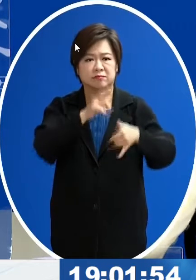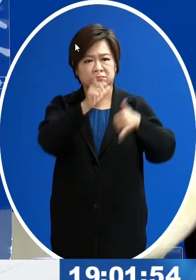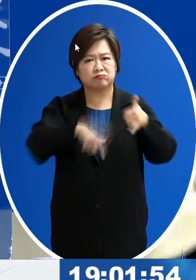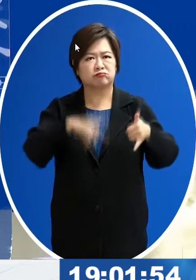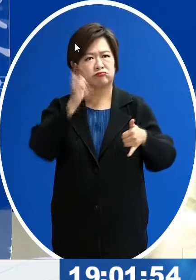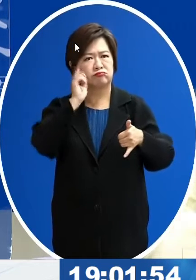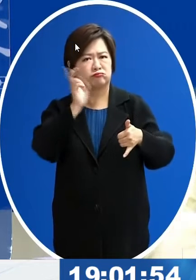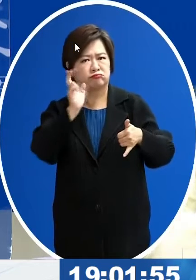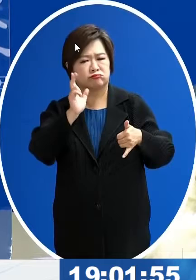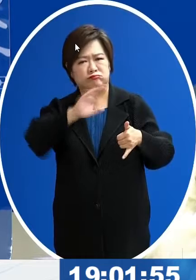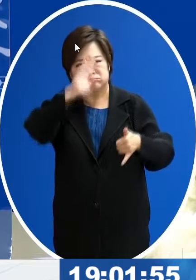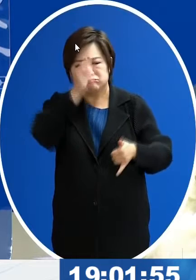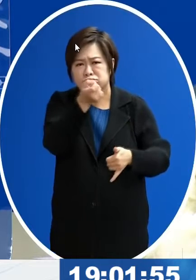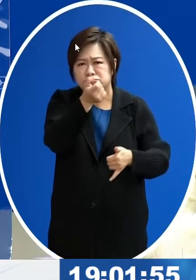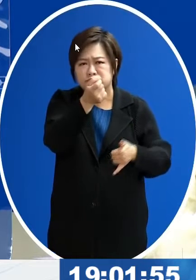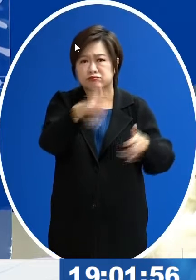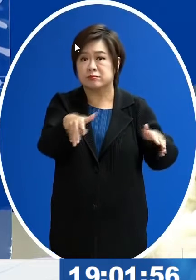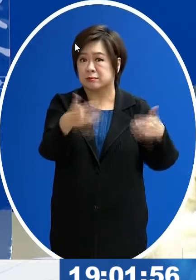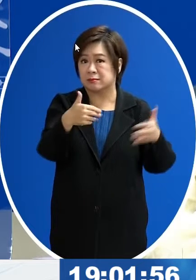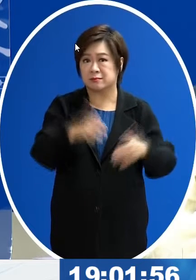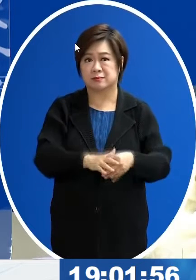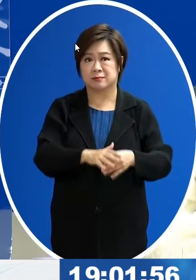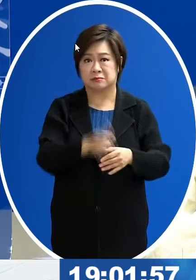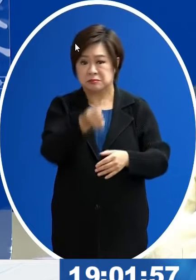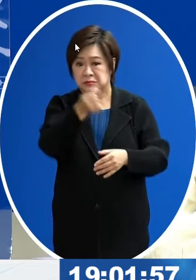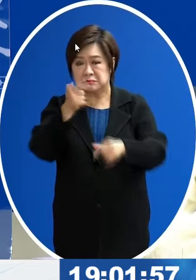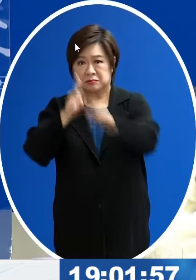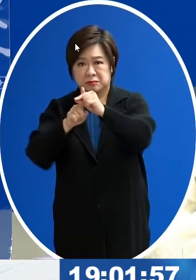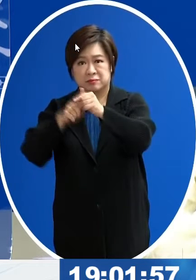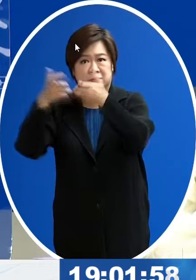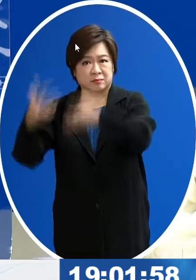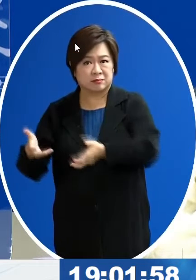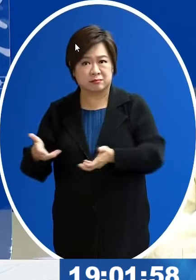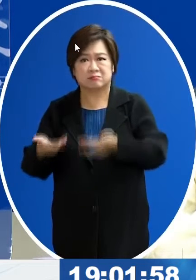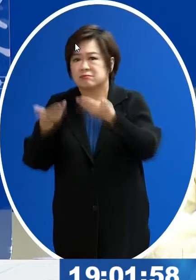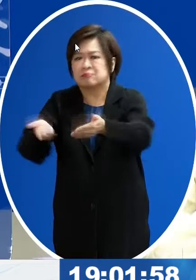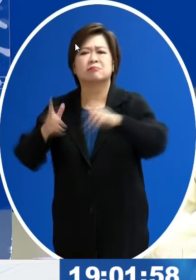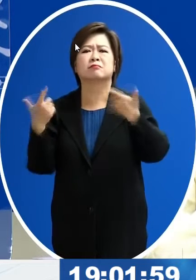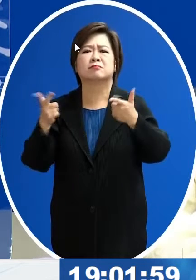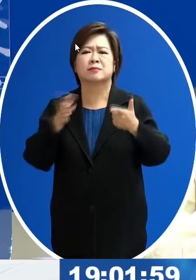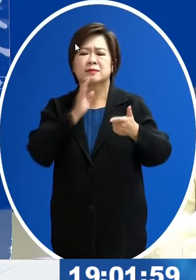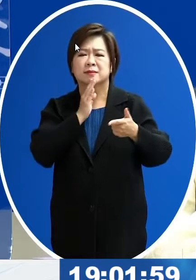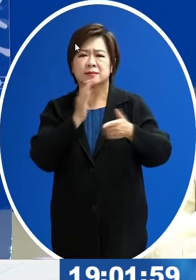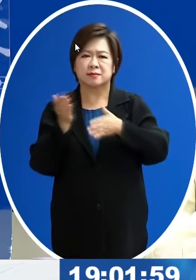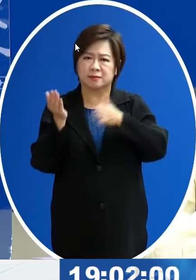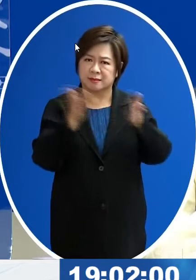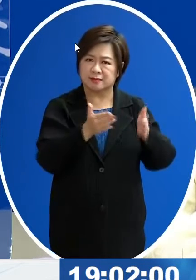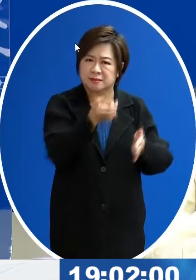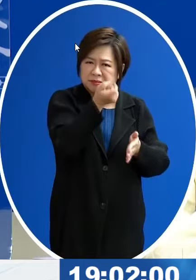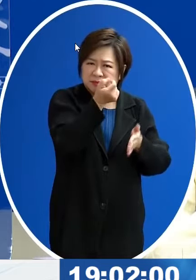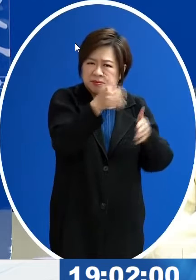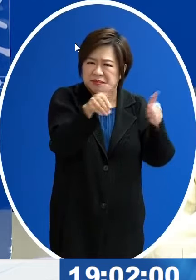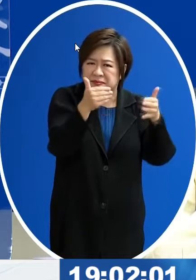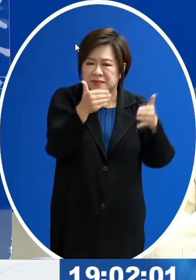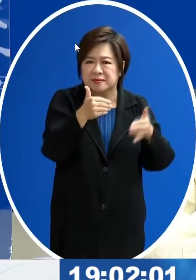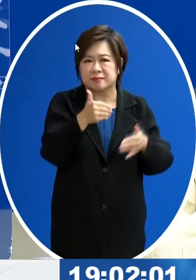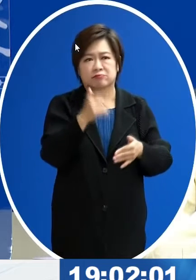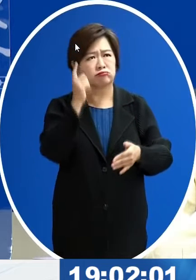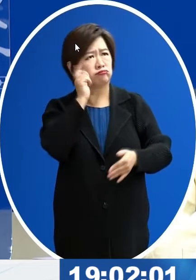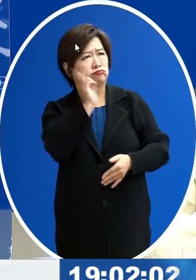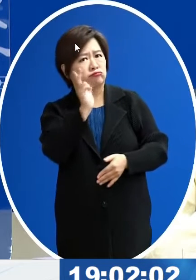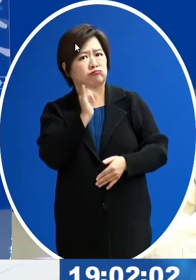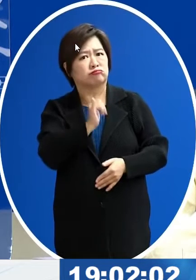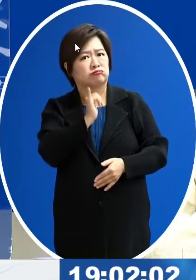跟轻症的个案哦，所以并不是到中重症才要来使用，反而是给无症状轻症的个案哦。那根据这